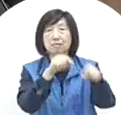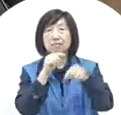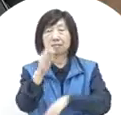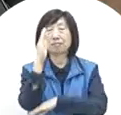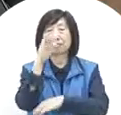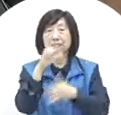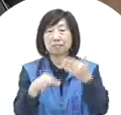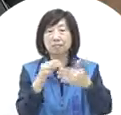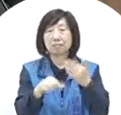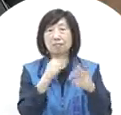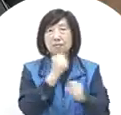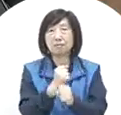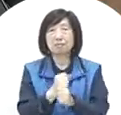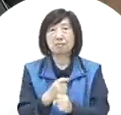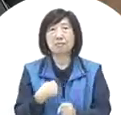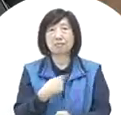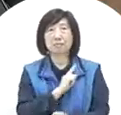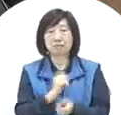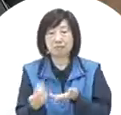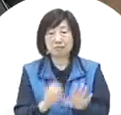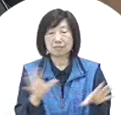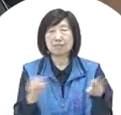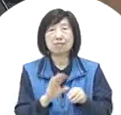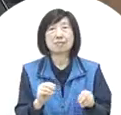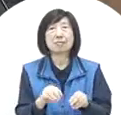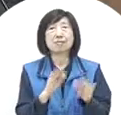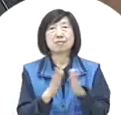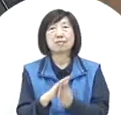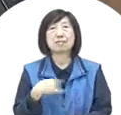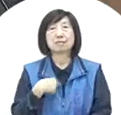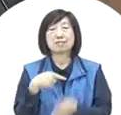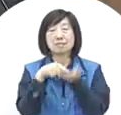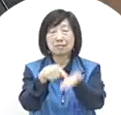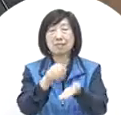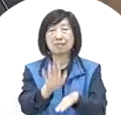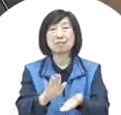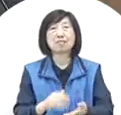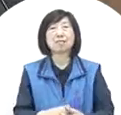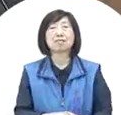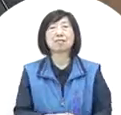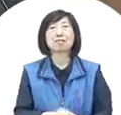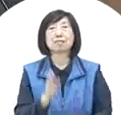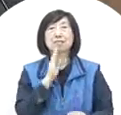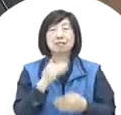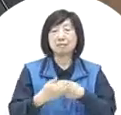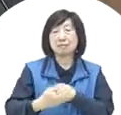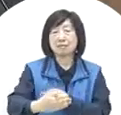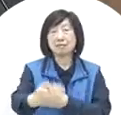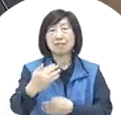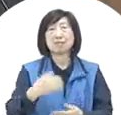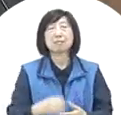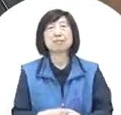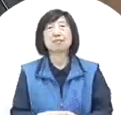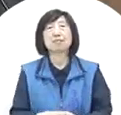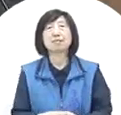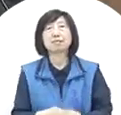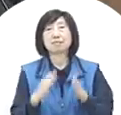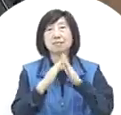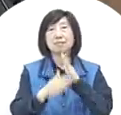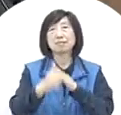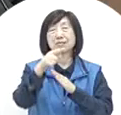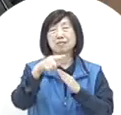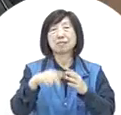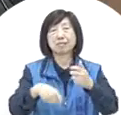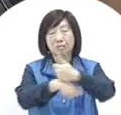法自己准备好资料正式提出他的申请，但整个过程中，市长你跟你的团